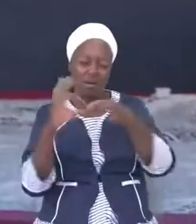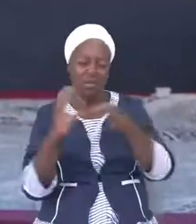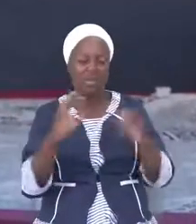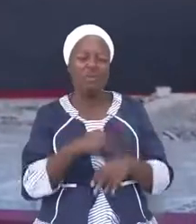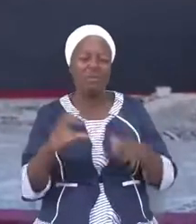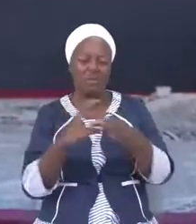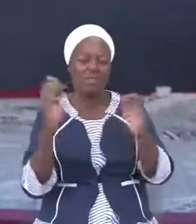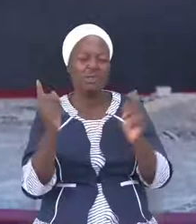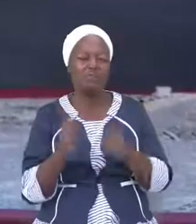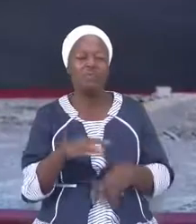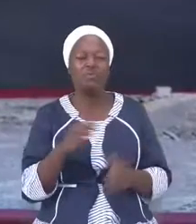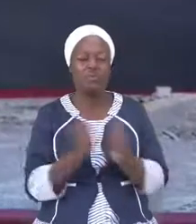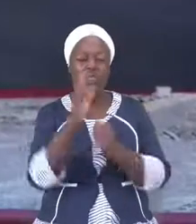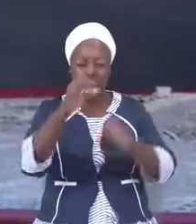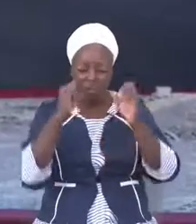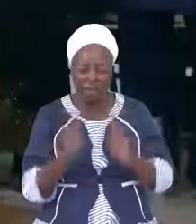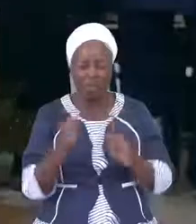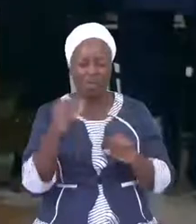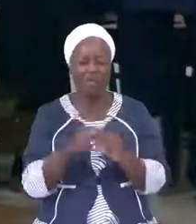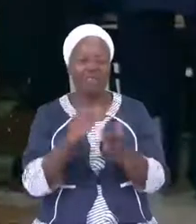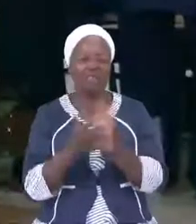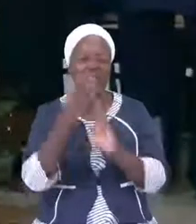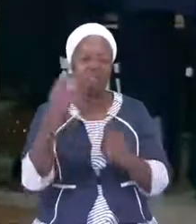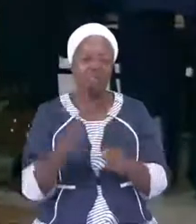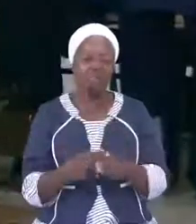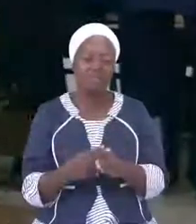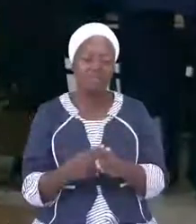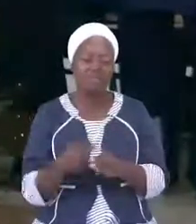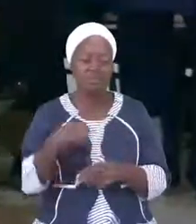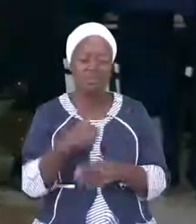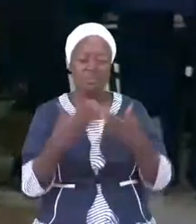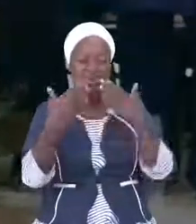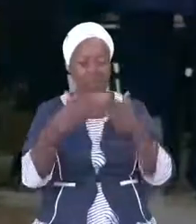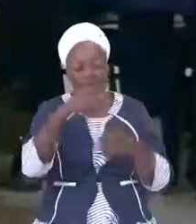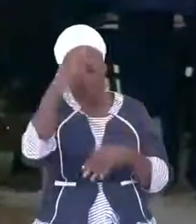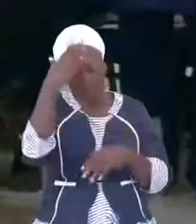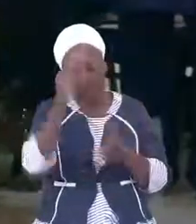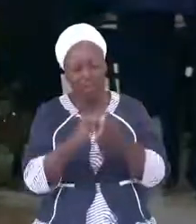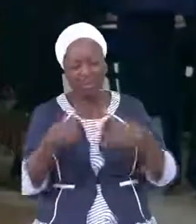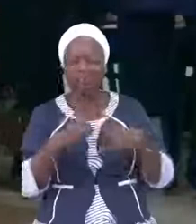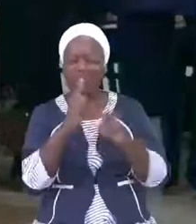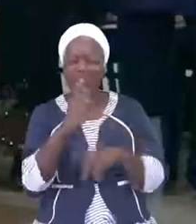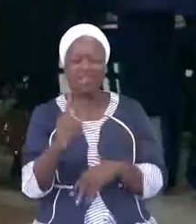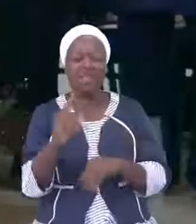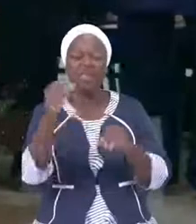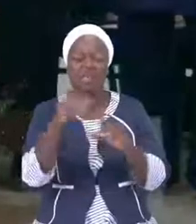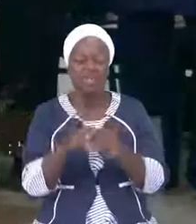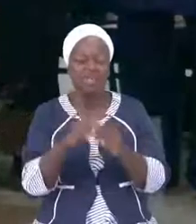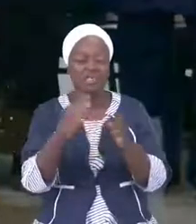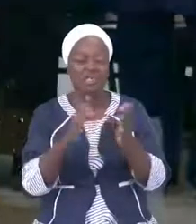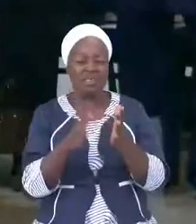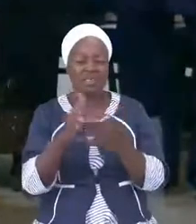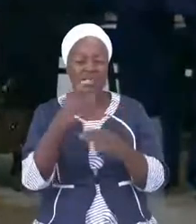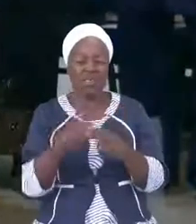nous nous connectons avec ta puissance au nom de Jésus-Christ. Nous te remercions parce que tu nous as exaucés.